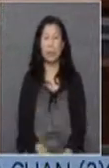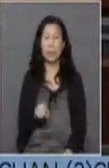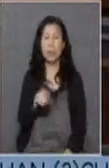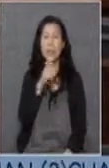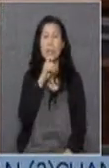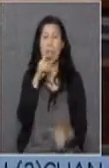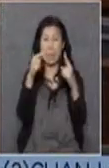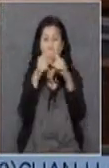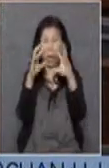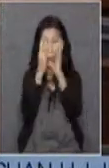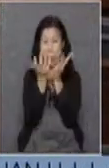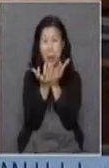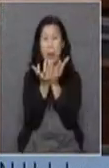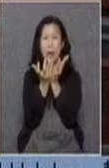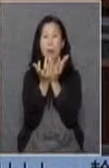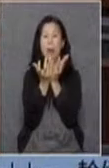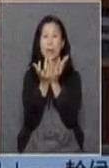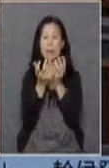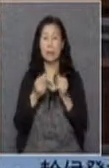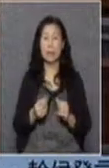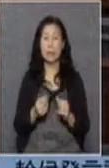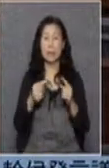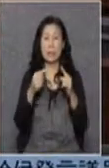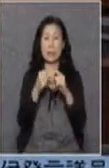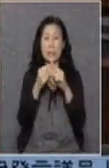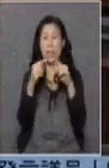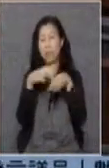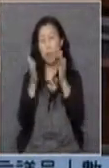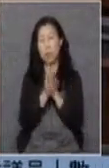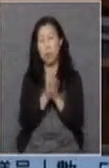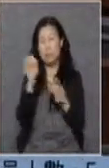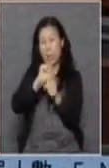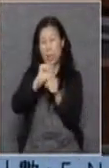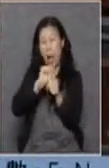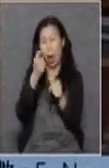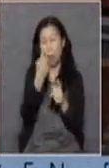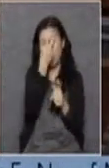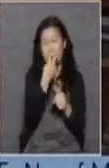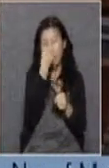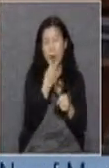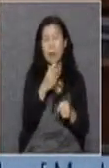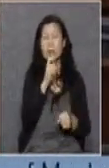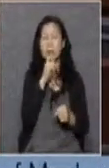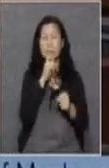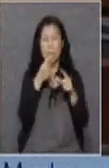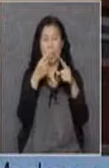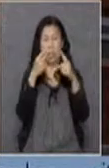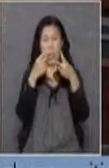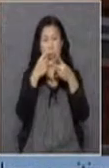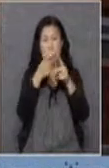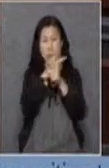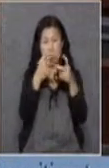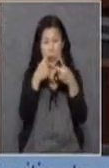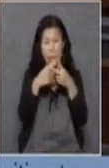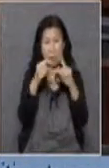來越最苦的。苦是因為人工追不上通